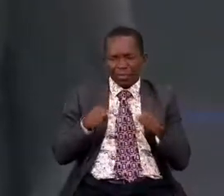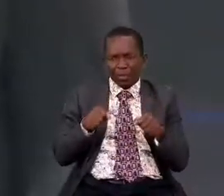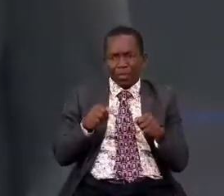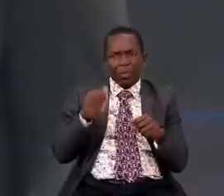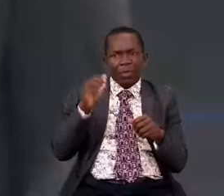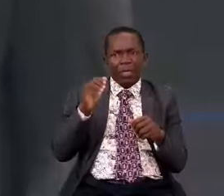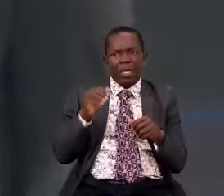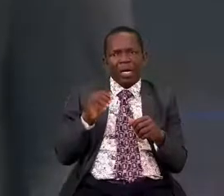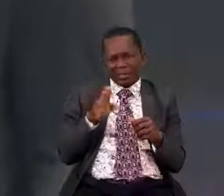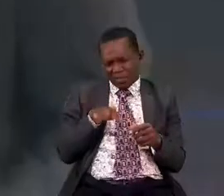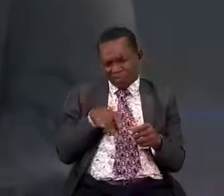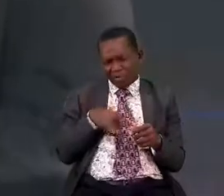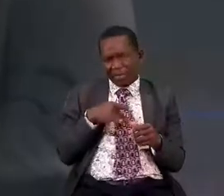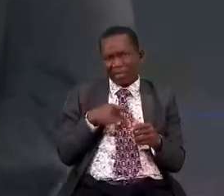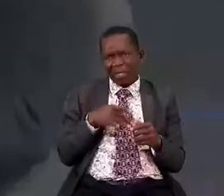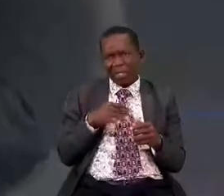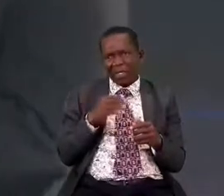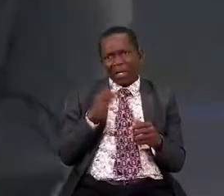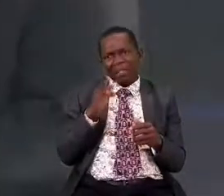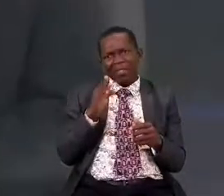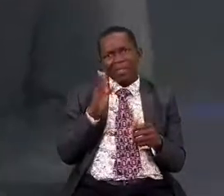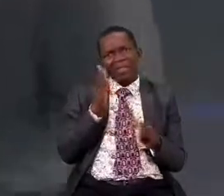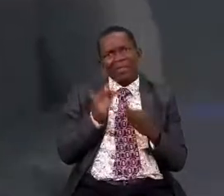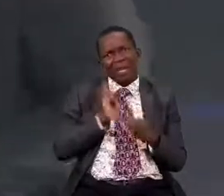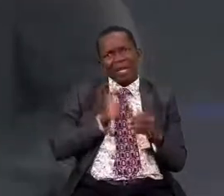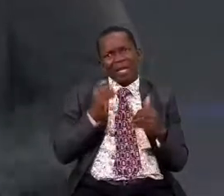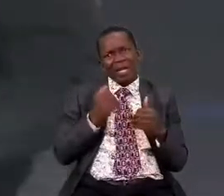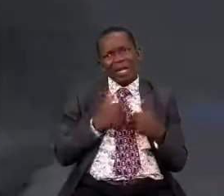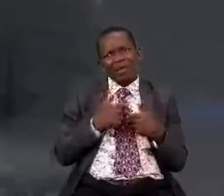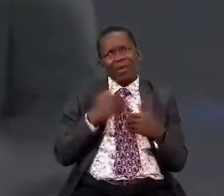si j'avais écouté ça il y a 30 ans, quand j'avais commencé le ministère,